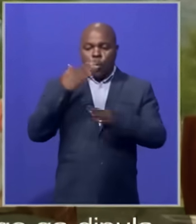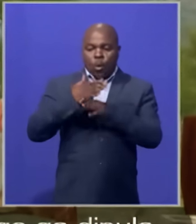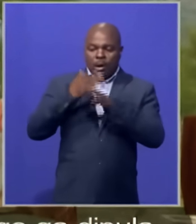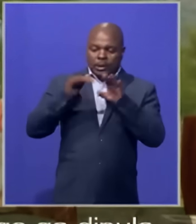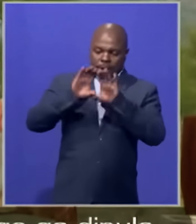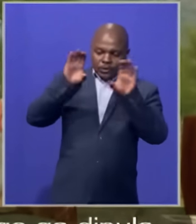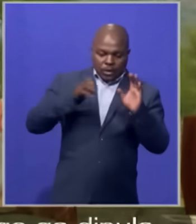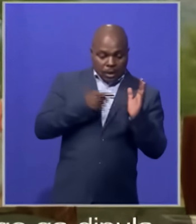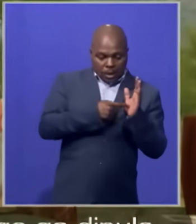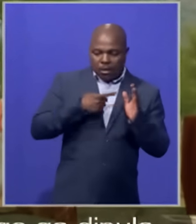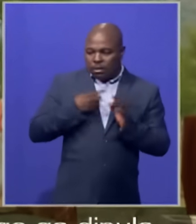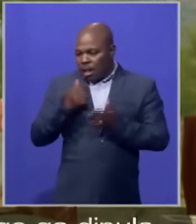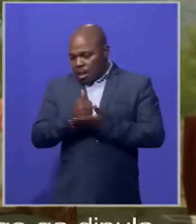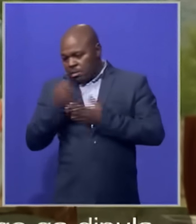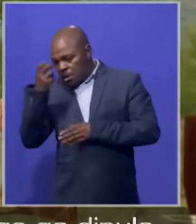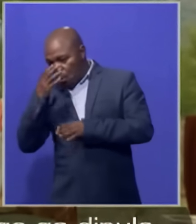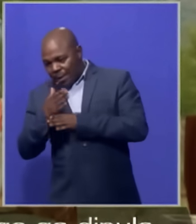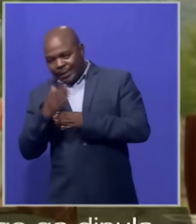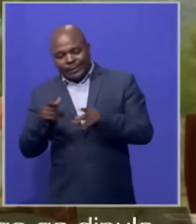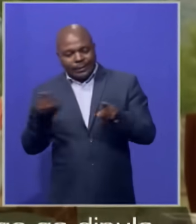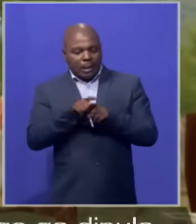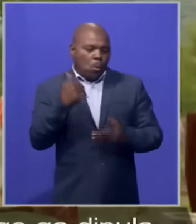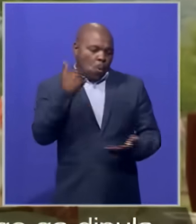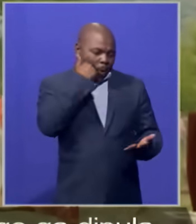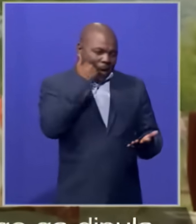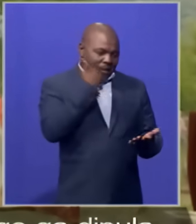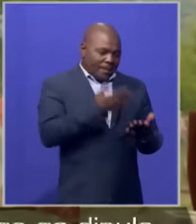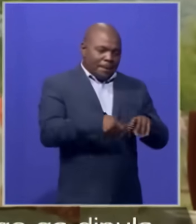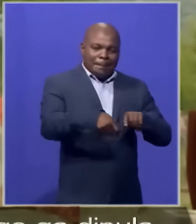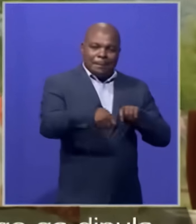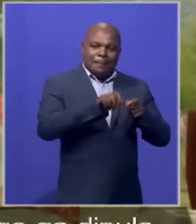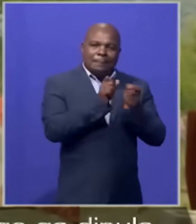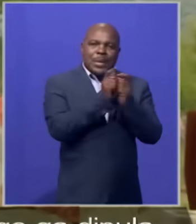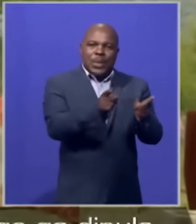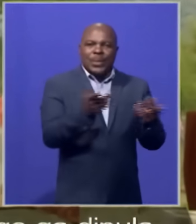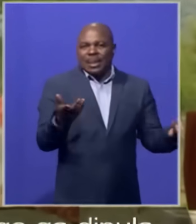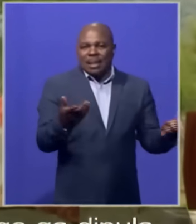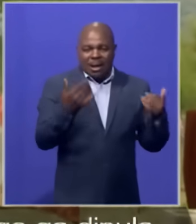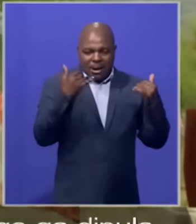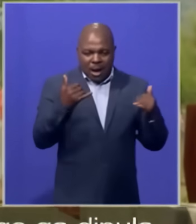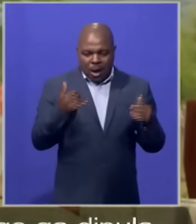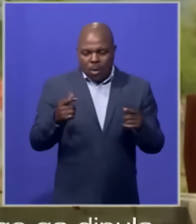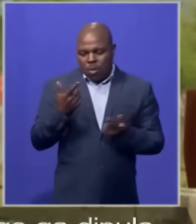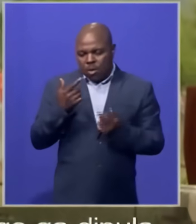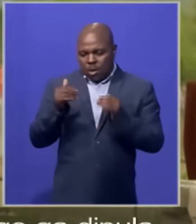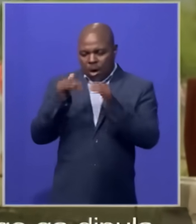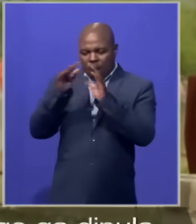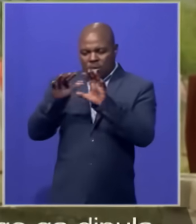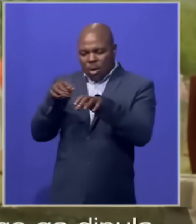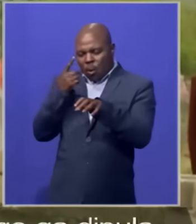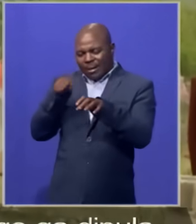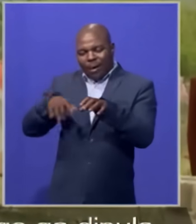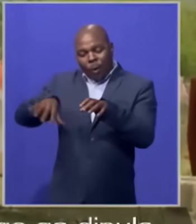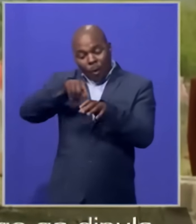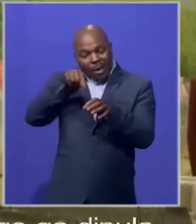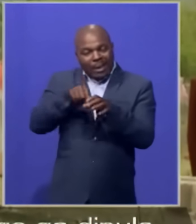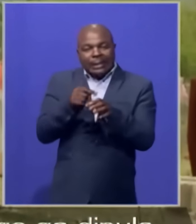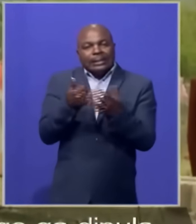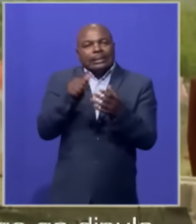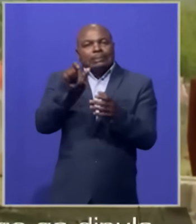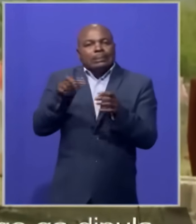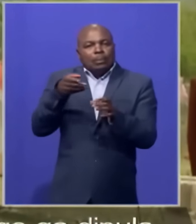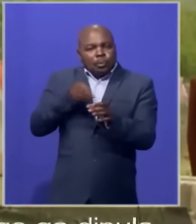tše ke maketago ka tšona tše kolobile le gagoile so gona bja re patagana ka gare ga ntlo e one mola re dula re le by 6 so